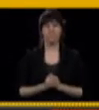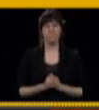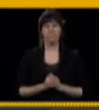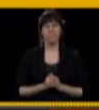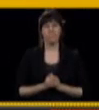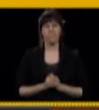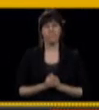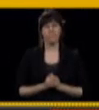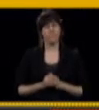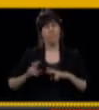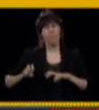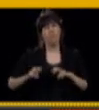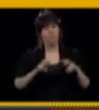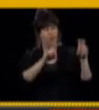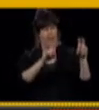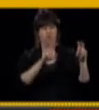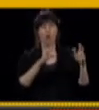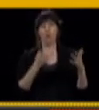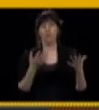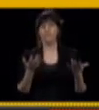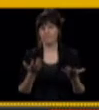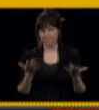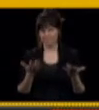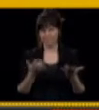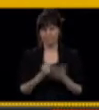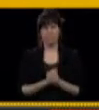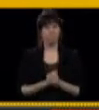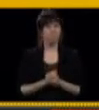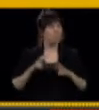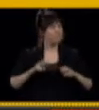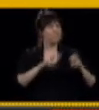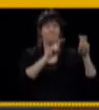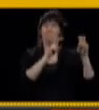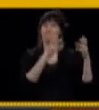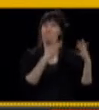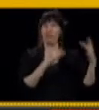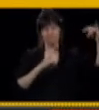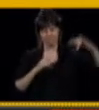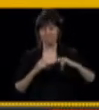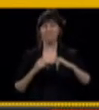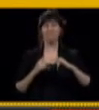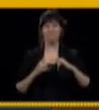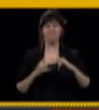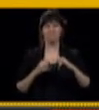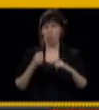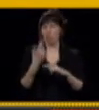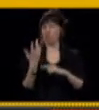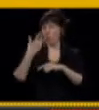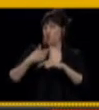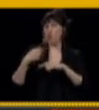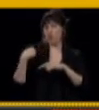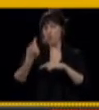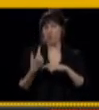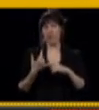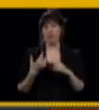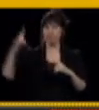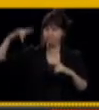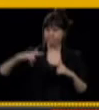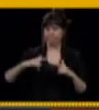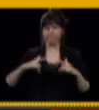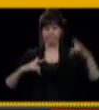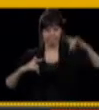comprendre les gens qui reviennent qui sont revenus d'un derniers jours vous êtes beaucoup